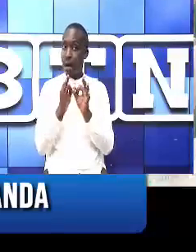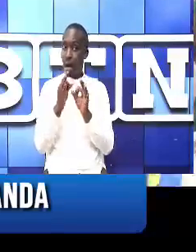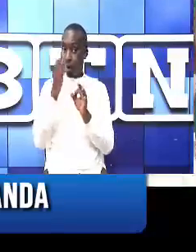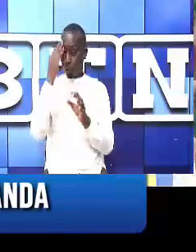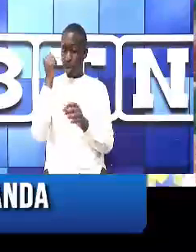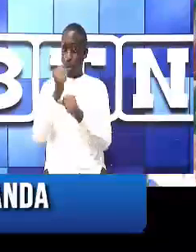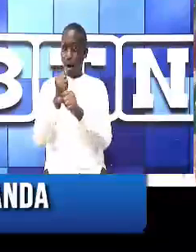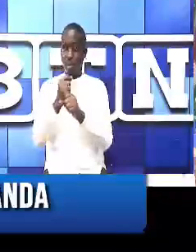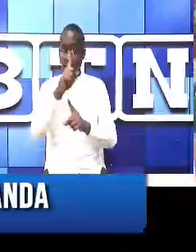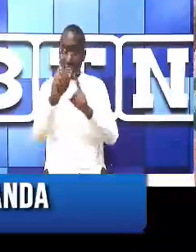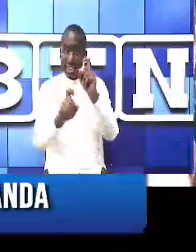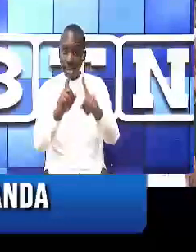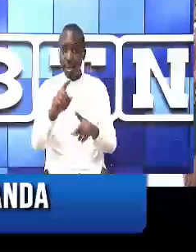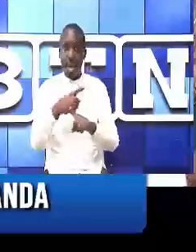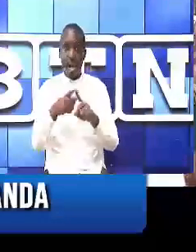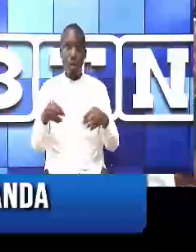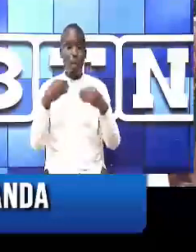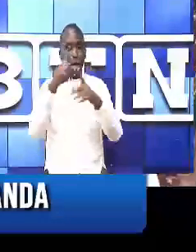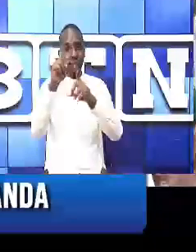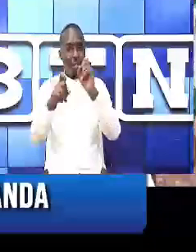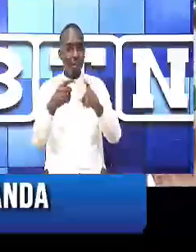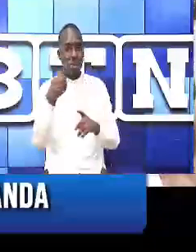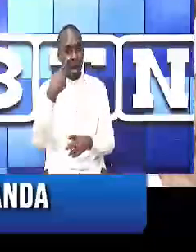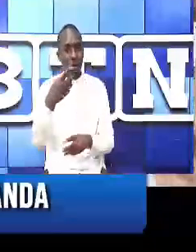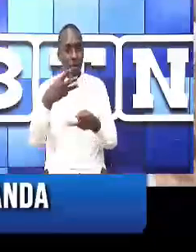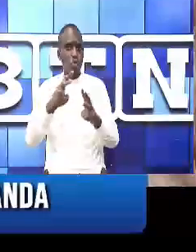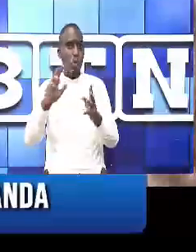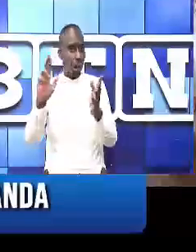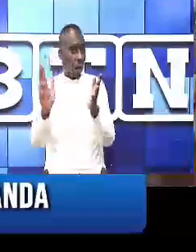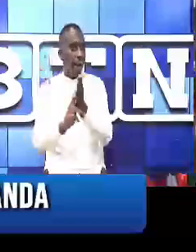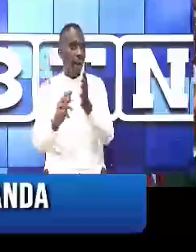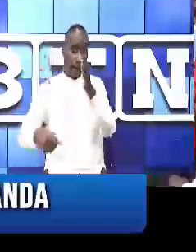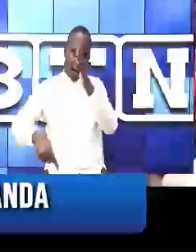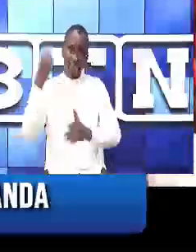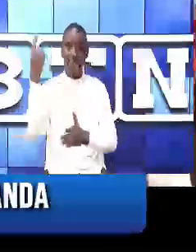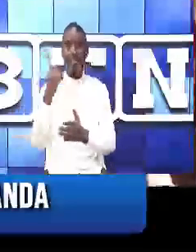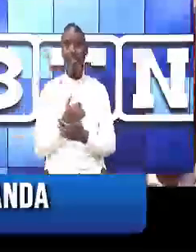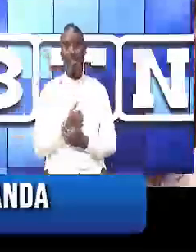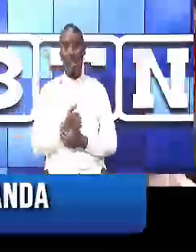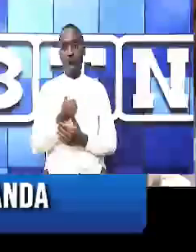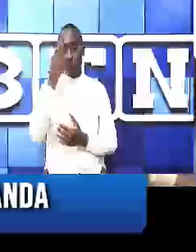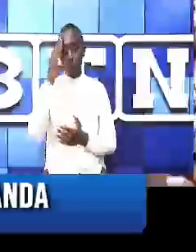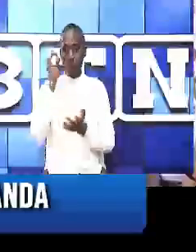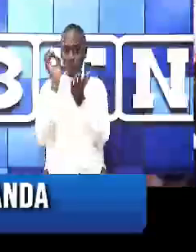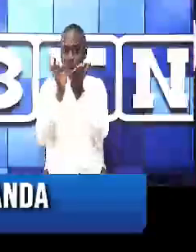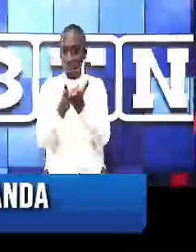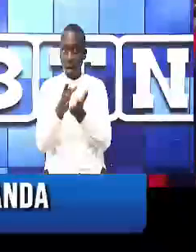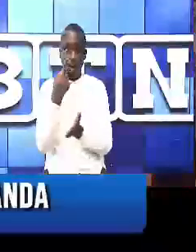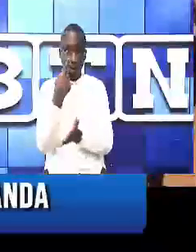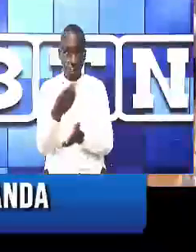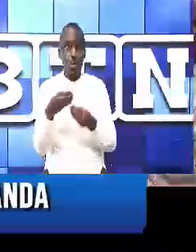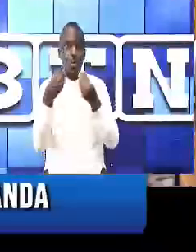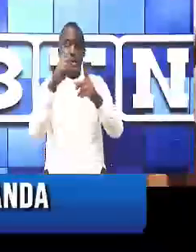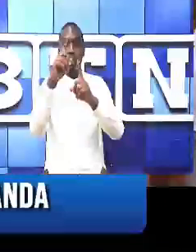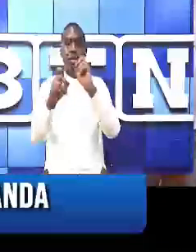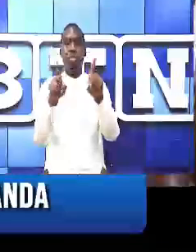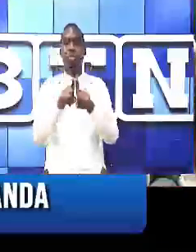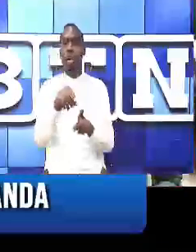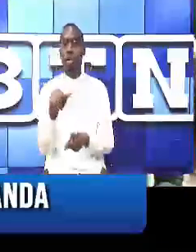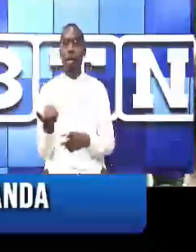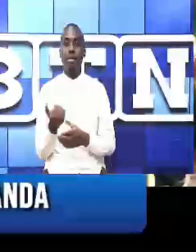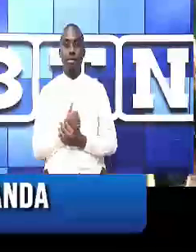akazi mu kizamini ariko wamuhaye ikizamini ukareba ngo arakwemeza aho kumusubiza inyuma ukimubona mu ikizamini nk'abandi bose